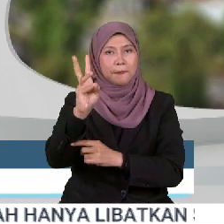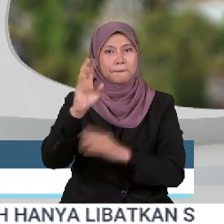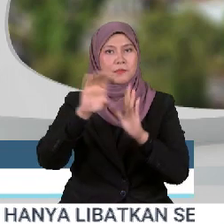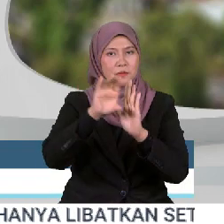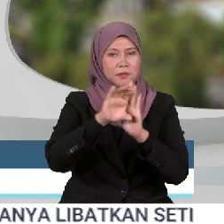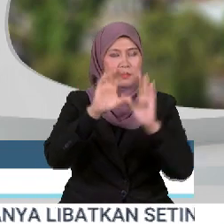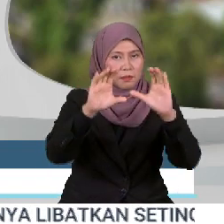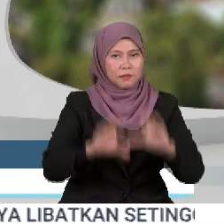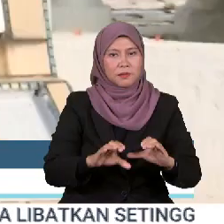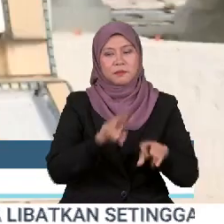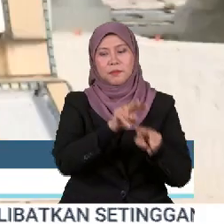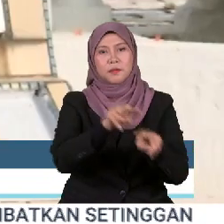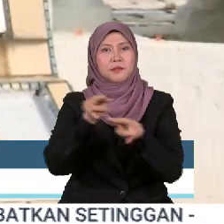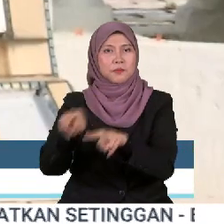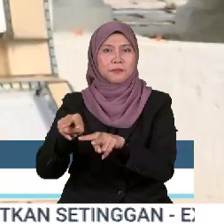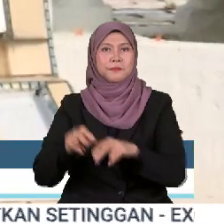pemantauan